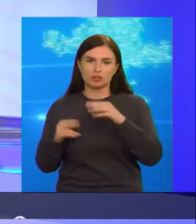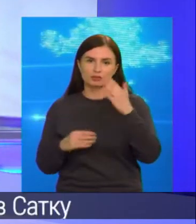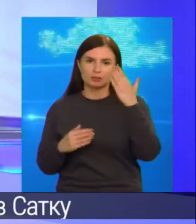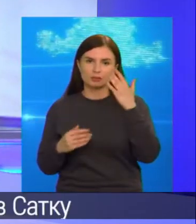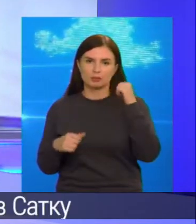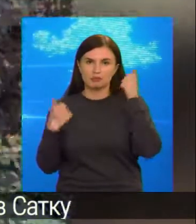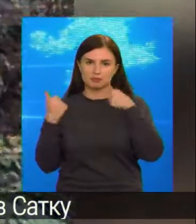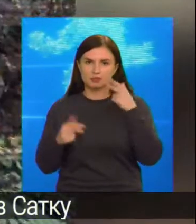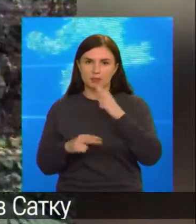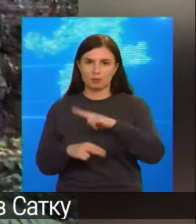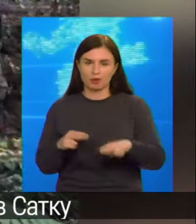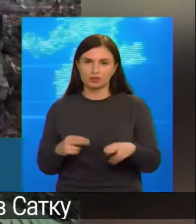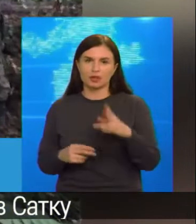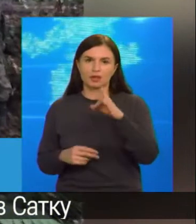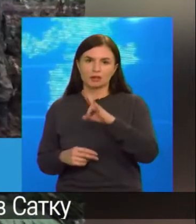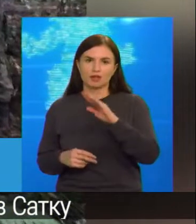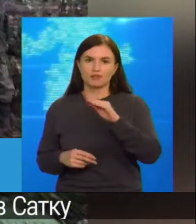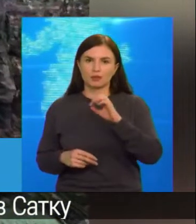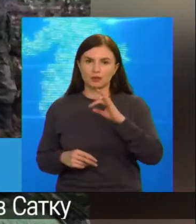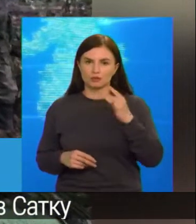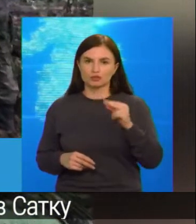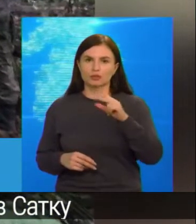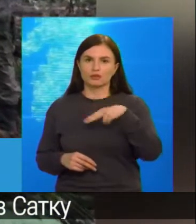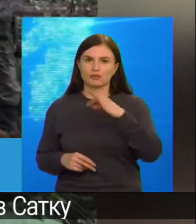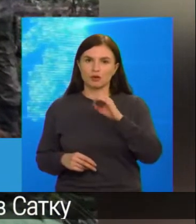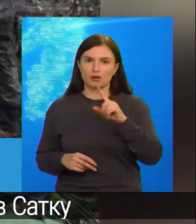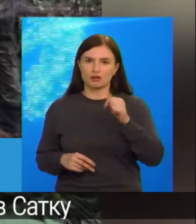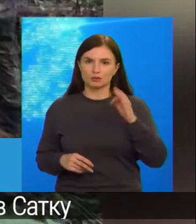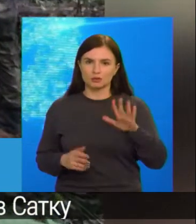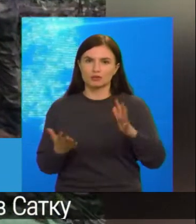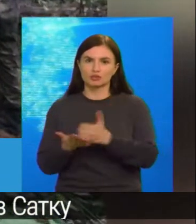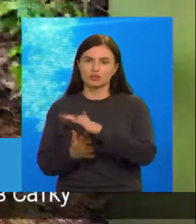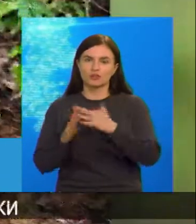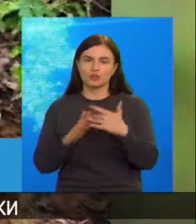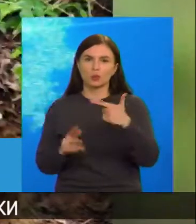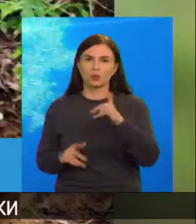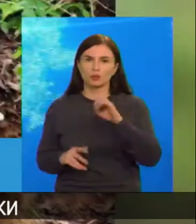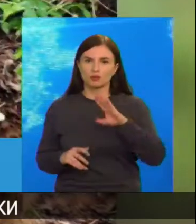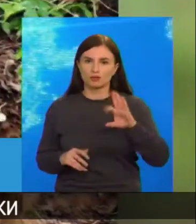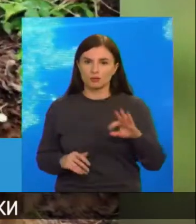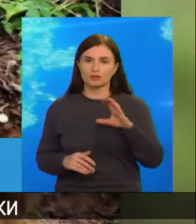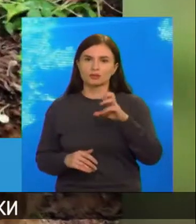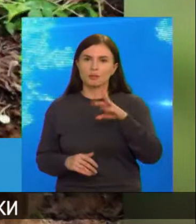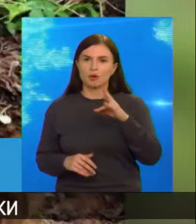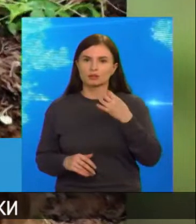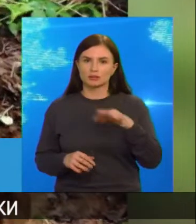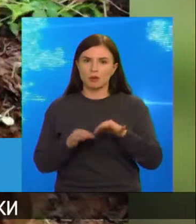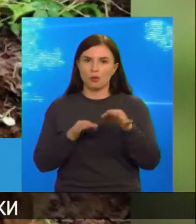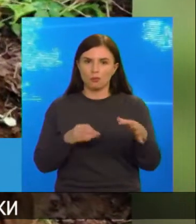пропавшим. Останки Николая Федоровича Двоеглазова поисковики нашли в деревне Гурьево, это в Смоленской области. Там мужчина был